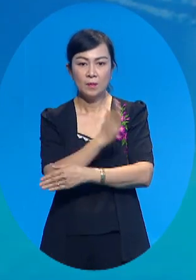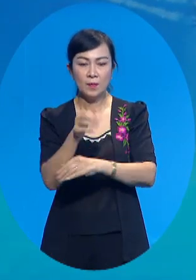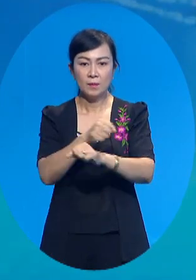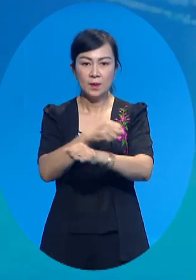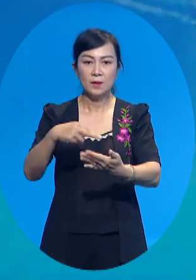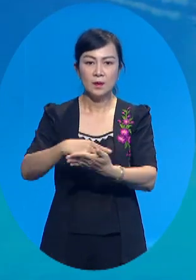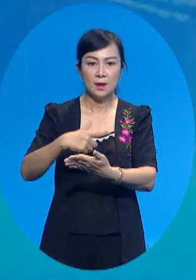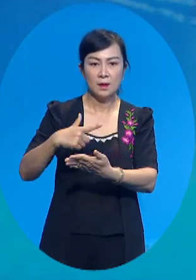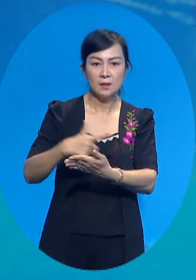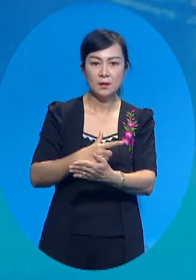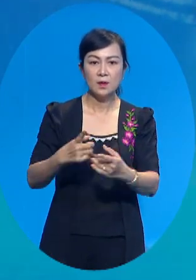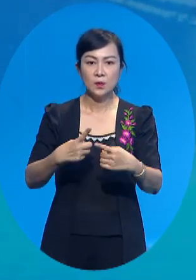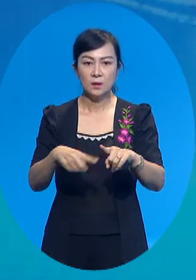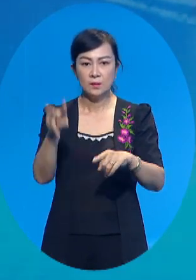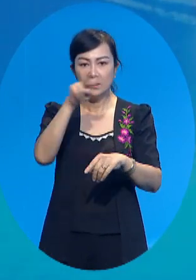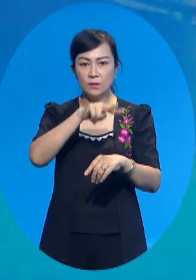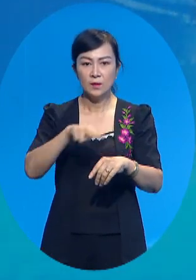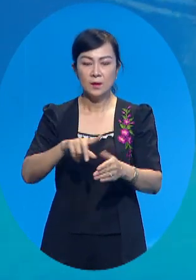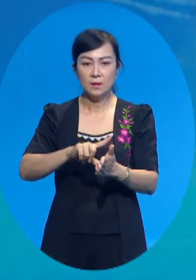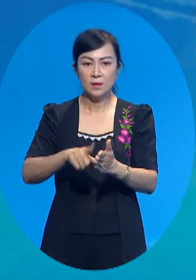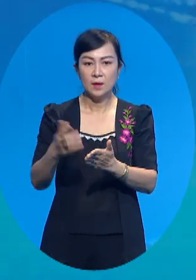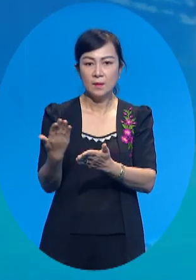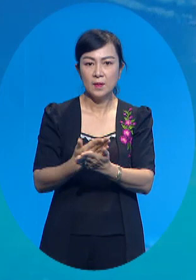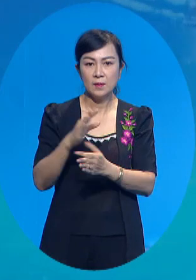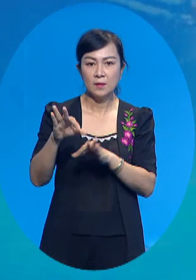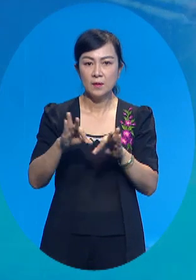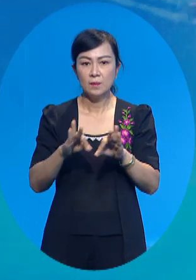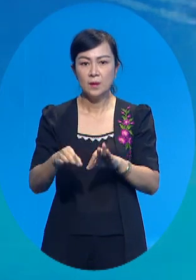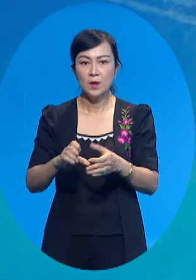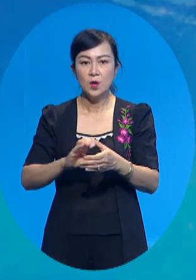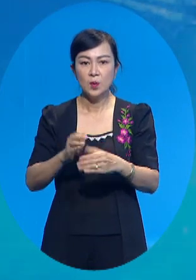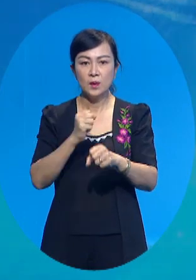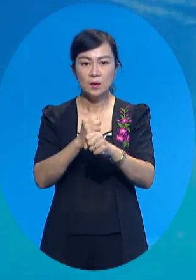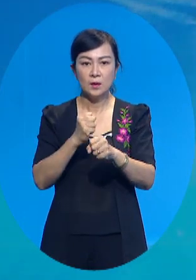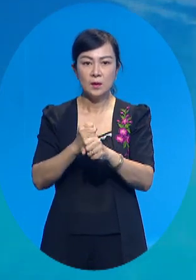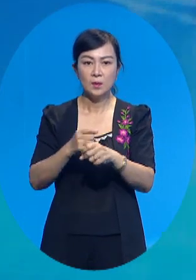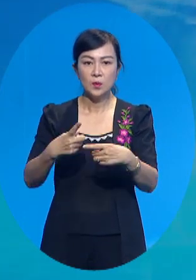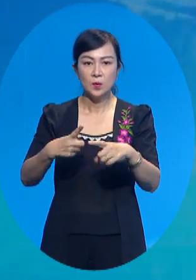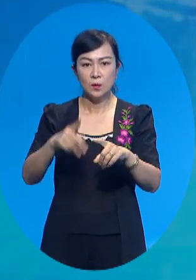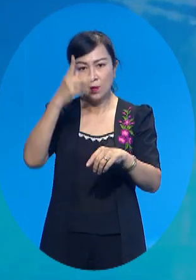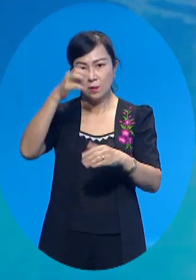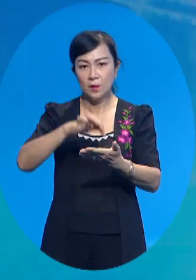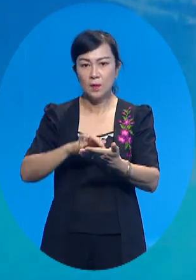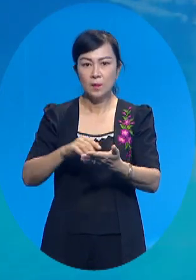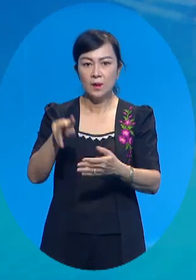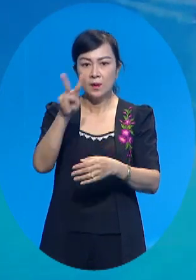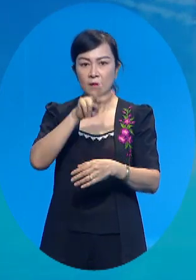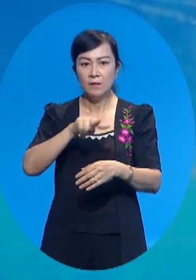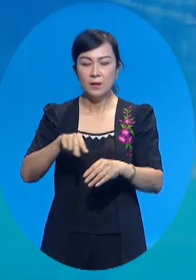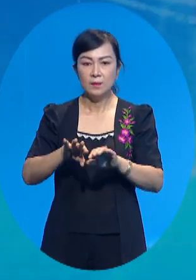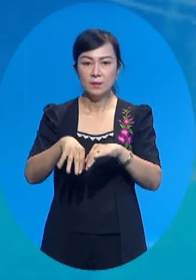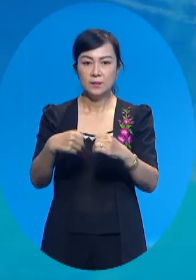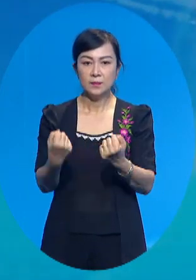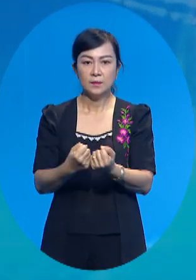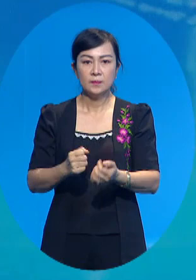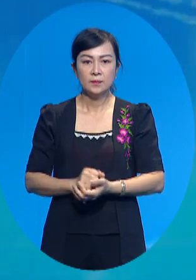bền vững chiến lược nền tảng cho doanh nghiệp Việt Nam trong thời đại mới tại thành phố Hồ Chí Minh do Quỹ khởi nghiệp Doanh nghiệp Khoa học Công nghệ Việt Nam SVF